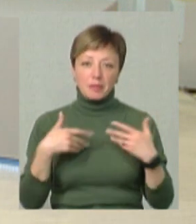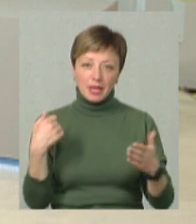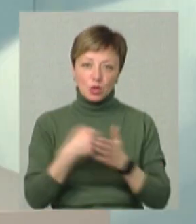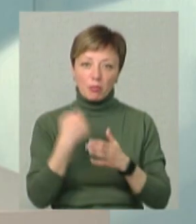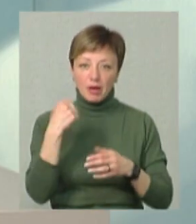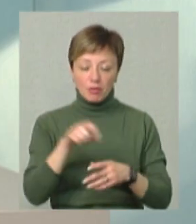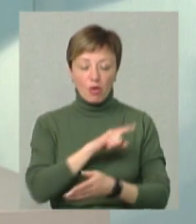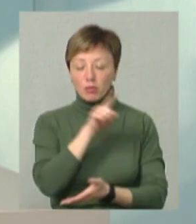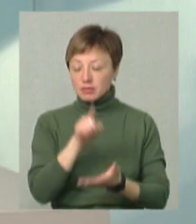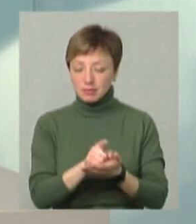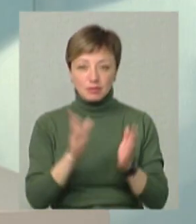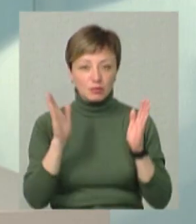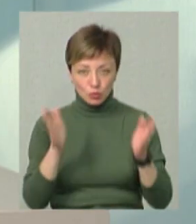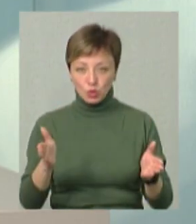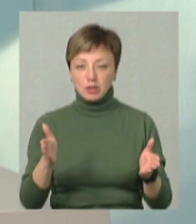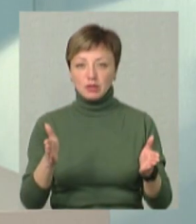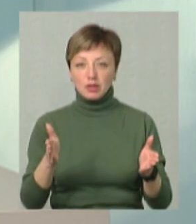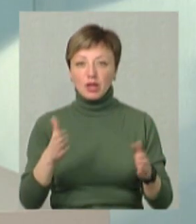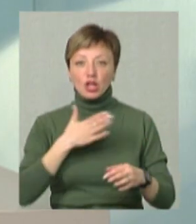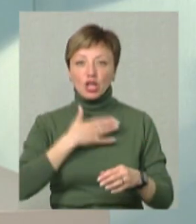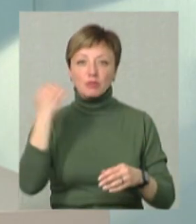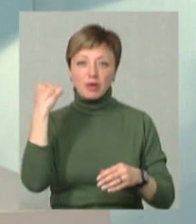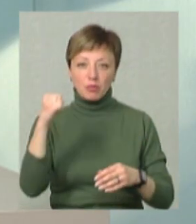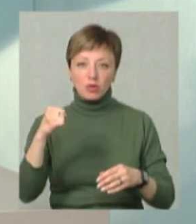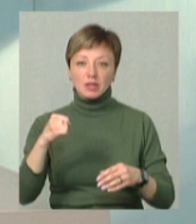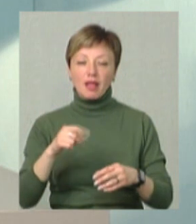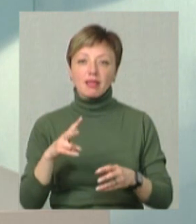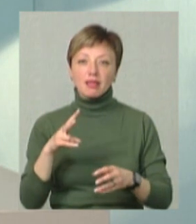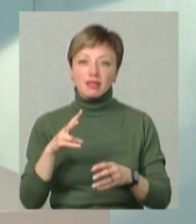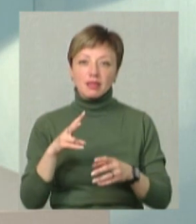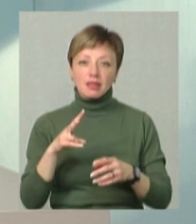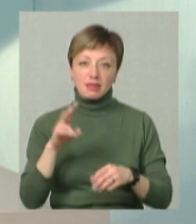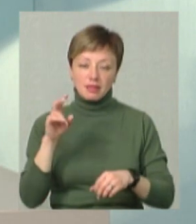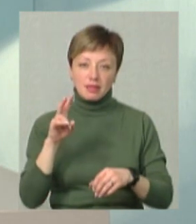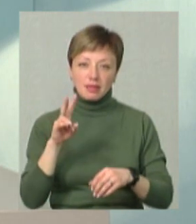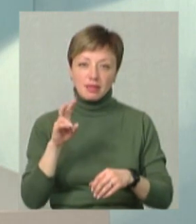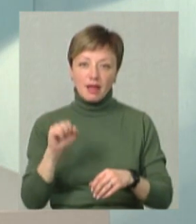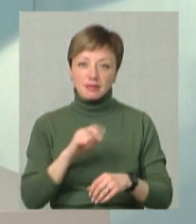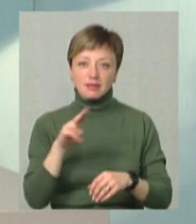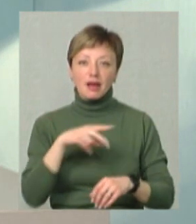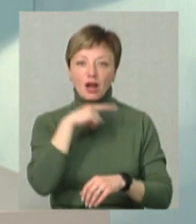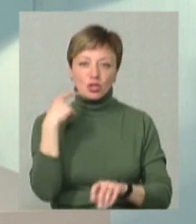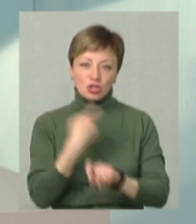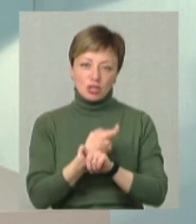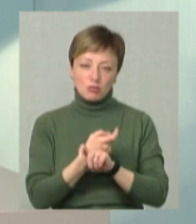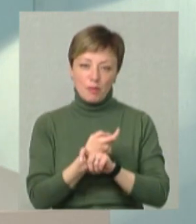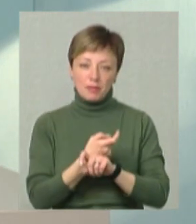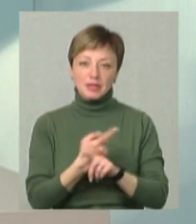вона неодмінно буде. Наша перемога над загарбником, перемога над рашизмом.